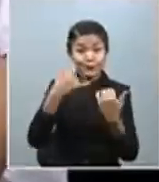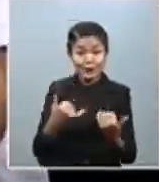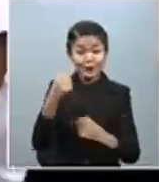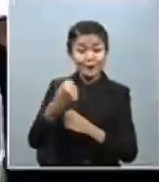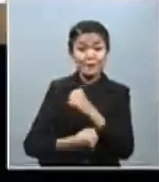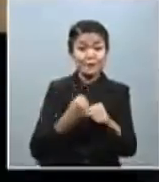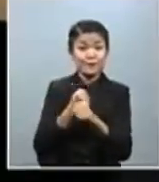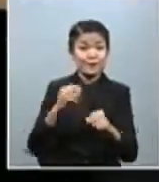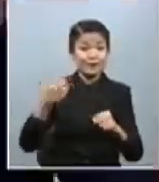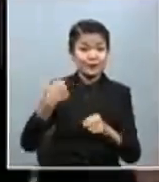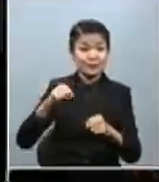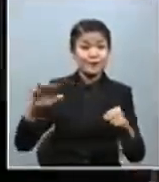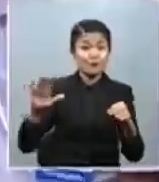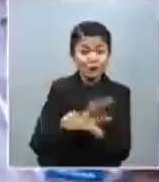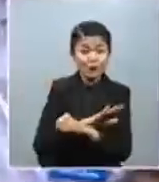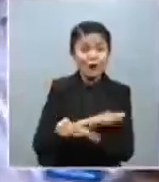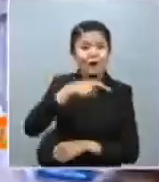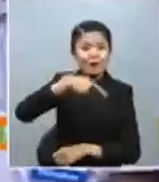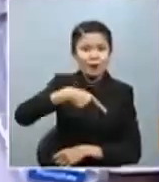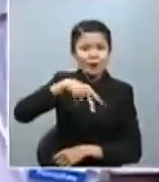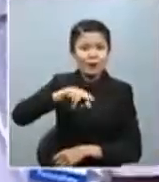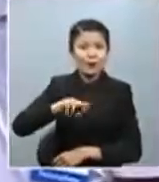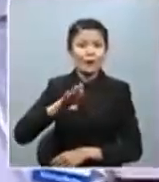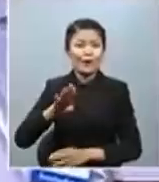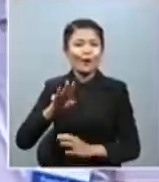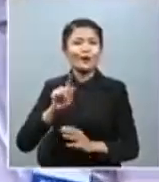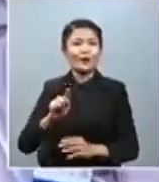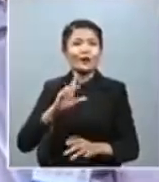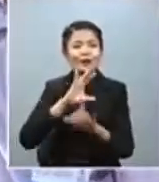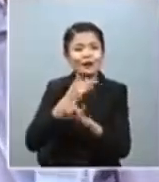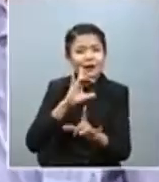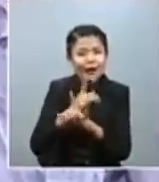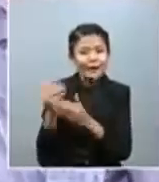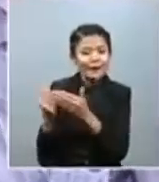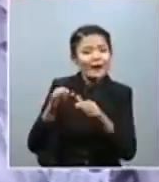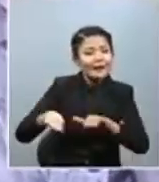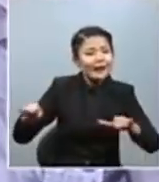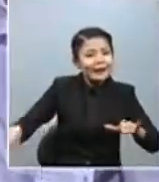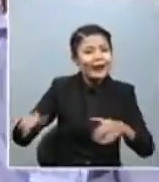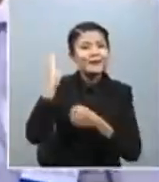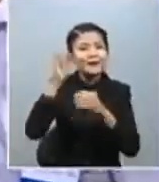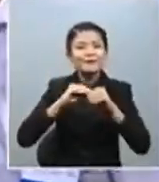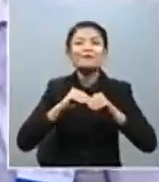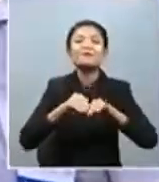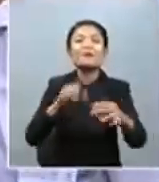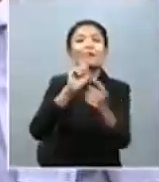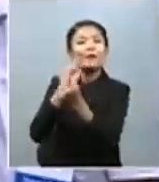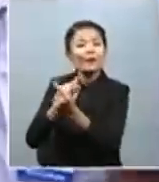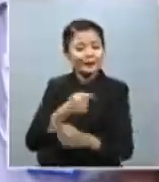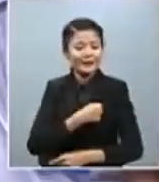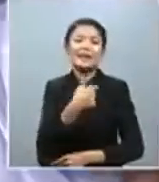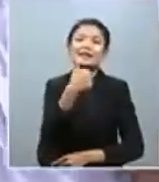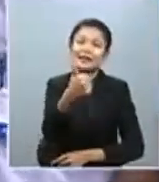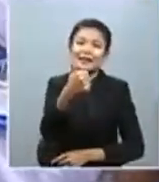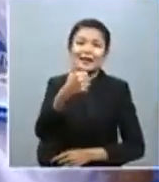พรบ.เครื่องดื่มแอลกอฮอล์ทางกระทรวงก็พาน้องหนูมา PR พบลุงตู่ผู้ใจดีและ